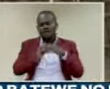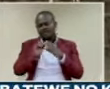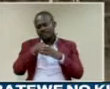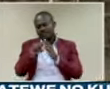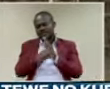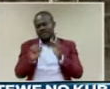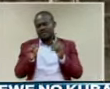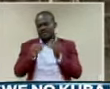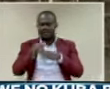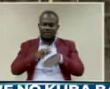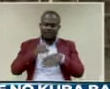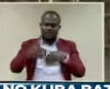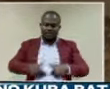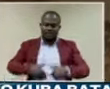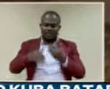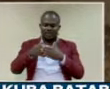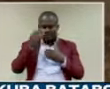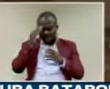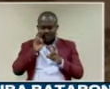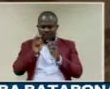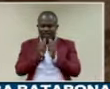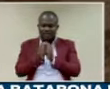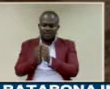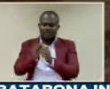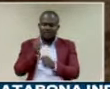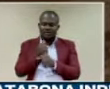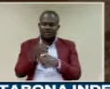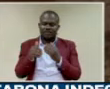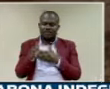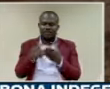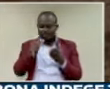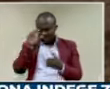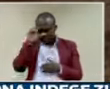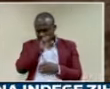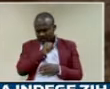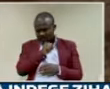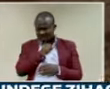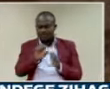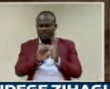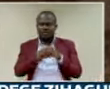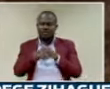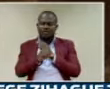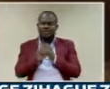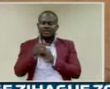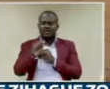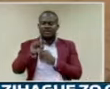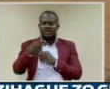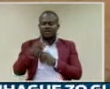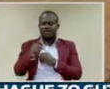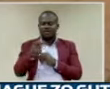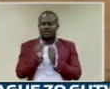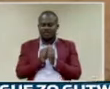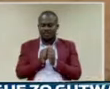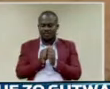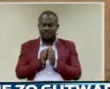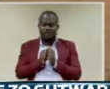ko yagerageje guhamagara urwo rubyiruko ngo barebere hamwe icyakorwa, barababura. Urugero ni umurenge wa Gashonga.